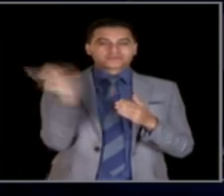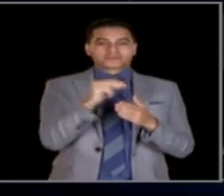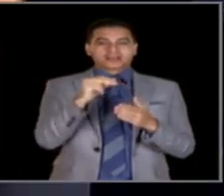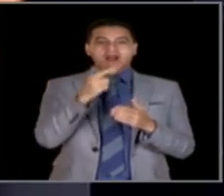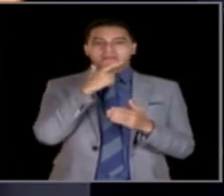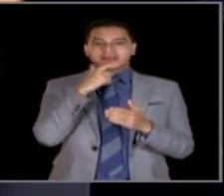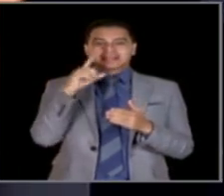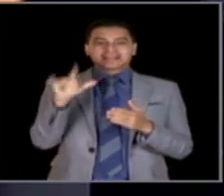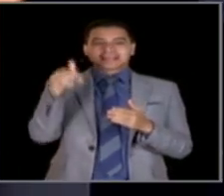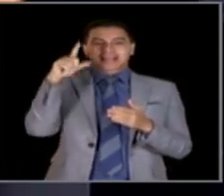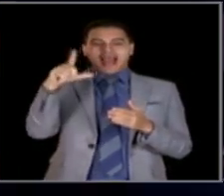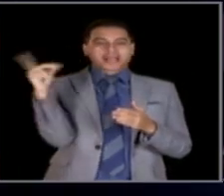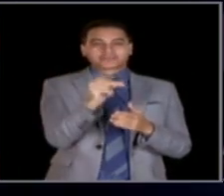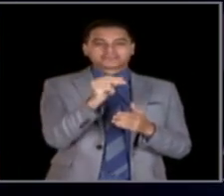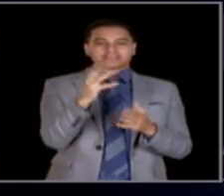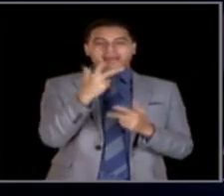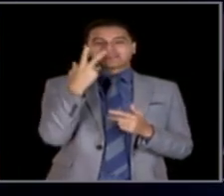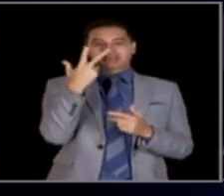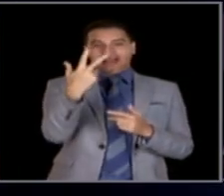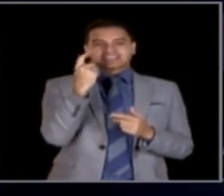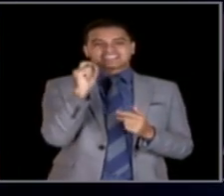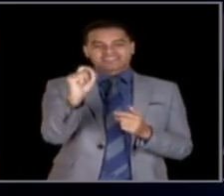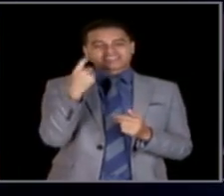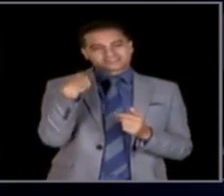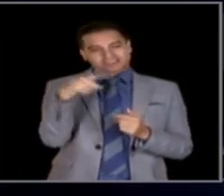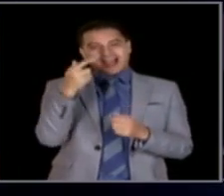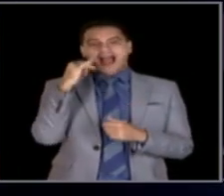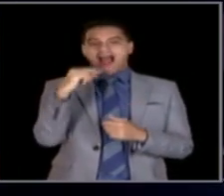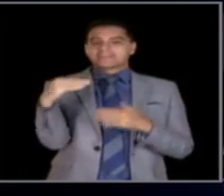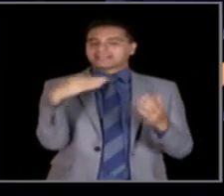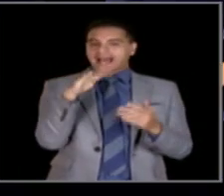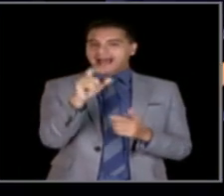3-0. أحمد حسن برافو عليك، سؤال ما كانش سهل.